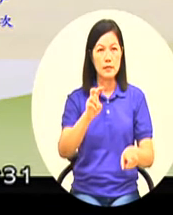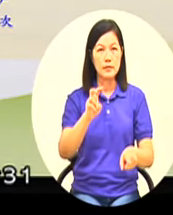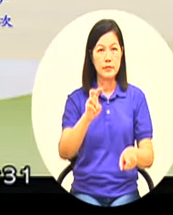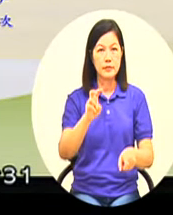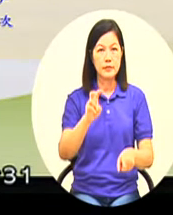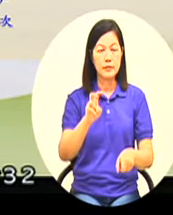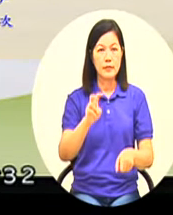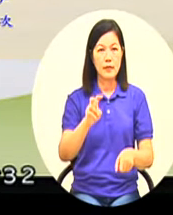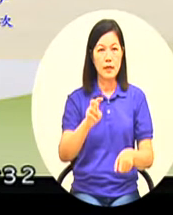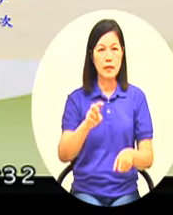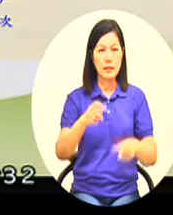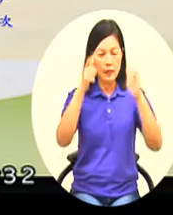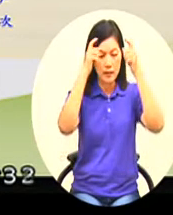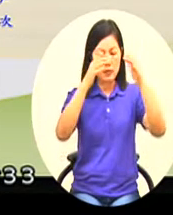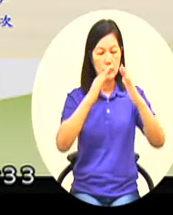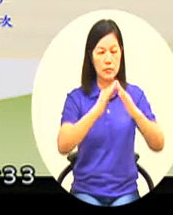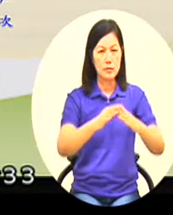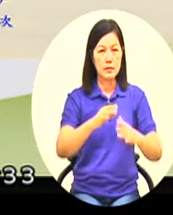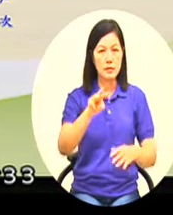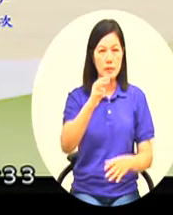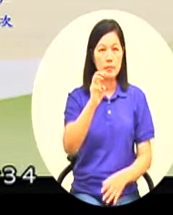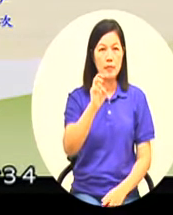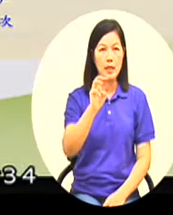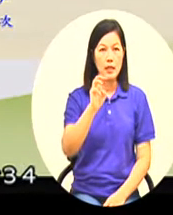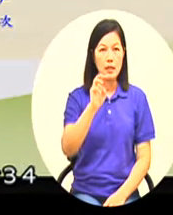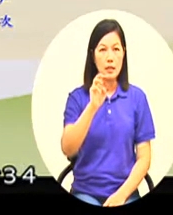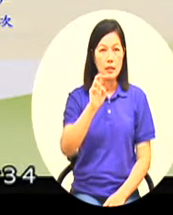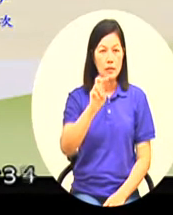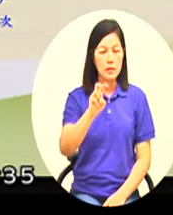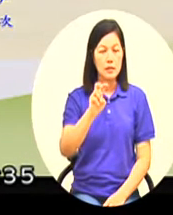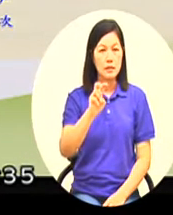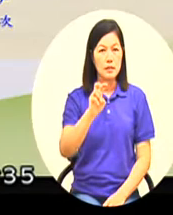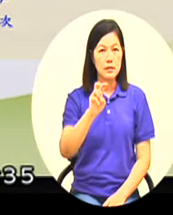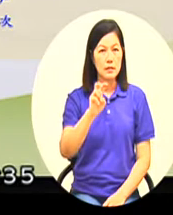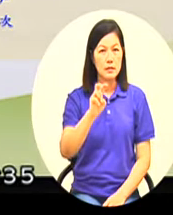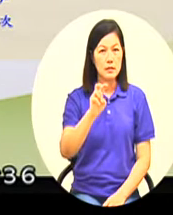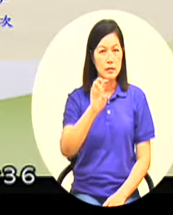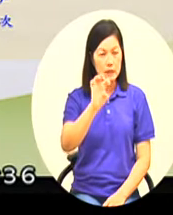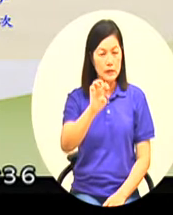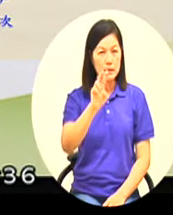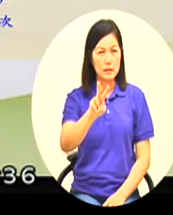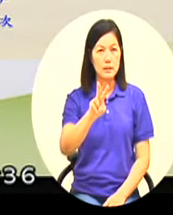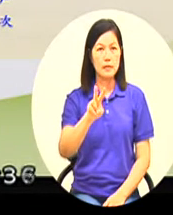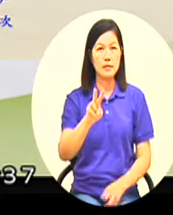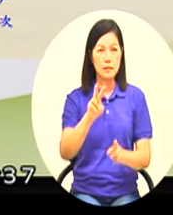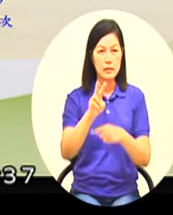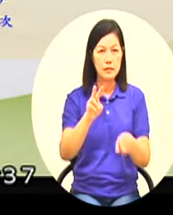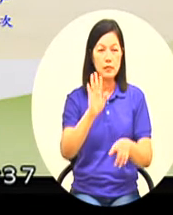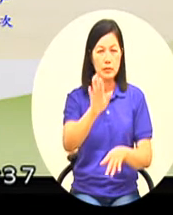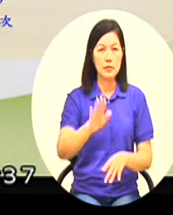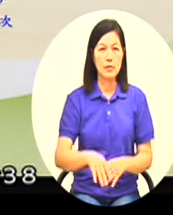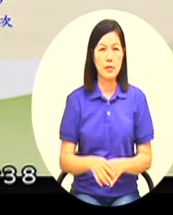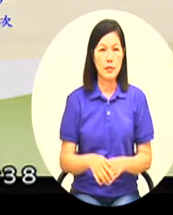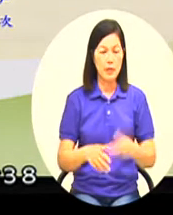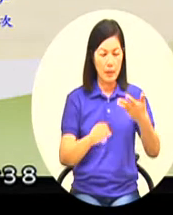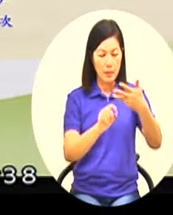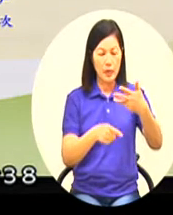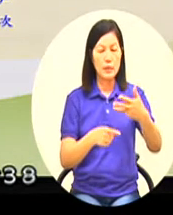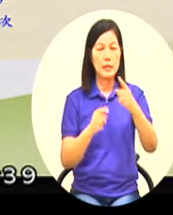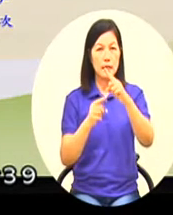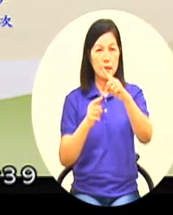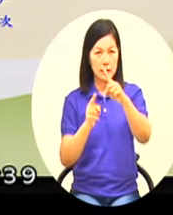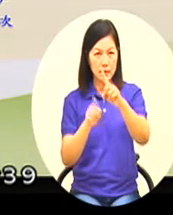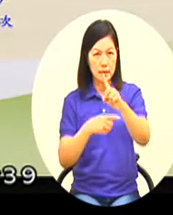本土的话是有342例，那其中在入夏以后7月份1例、8月份1例，其他目